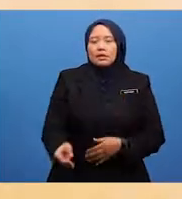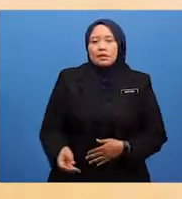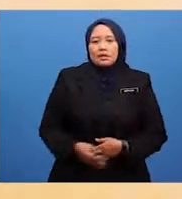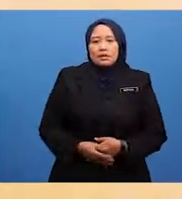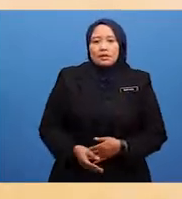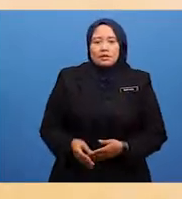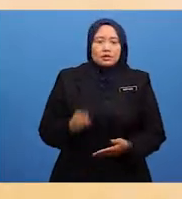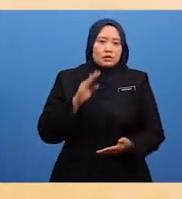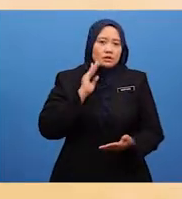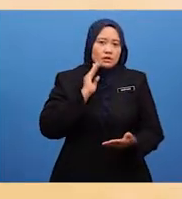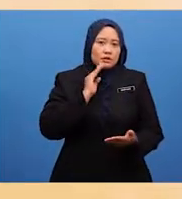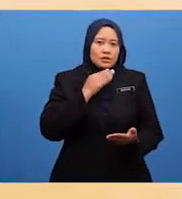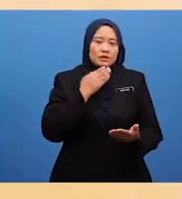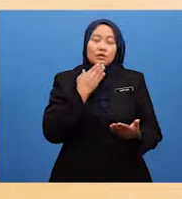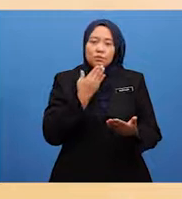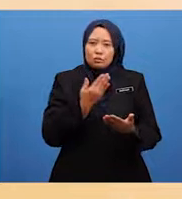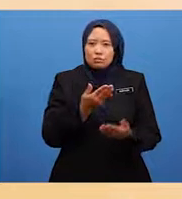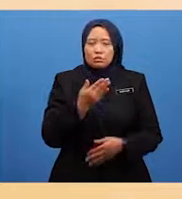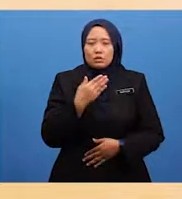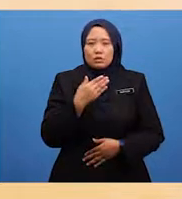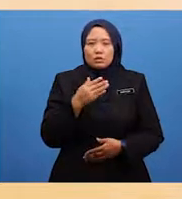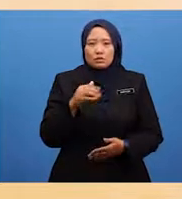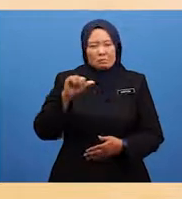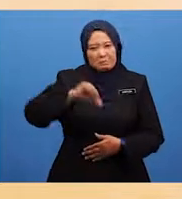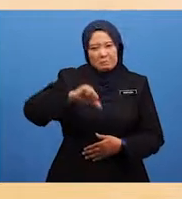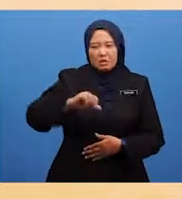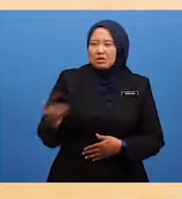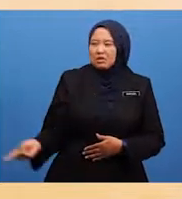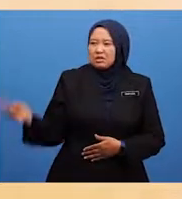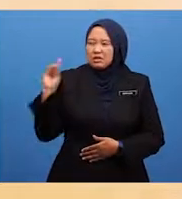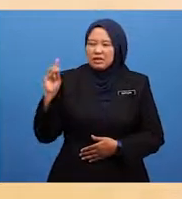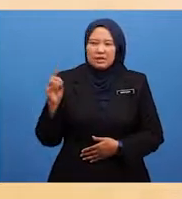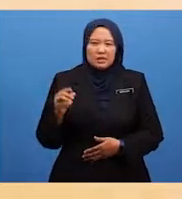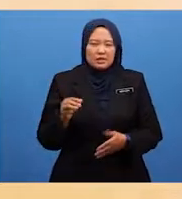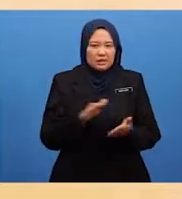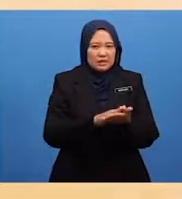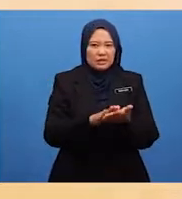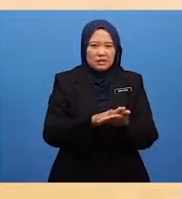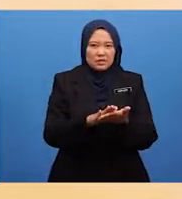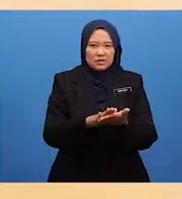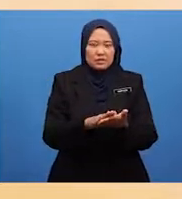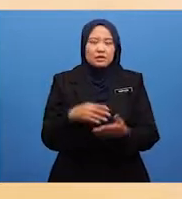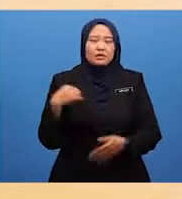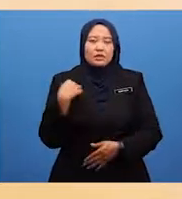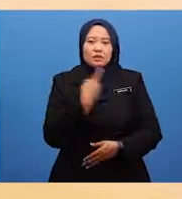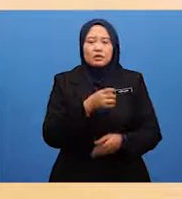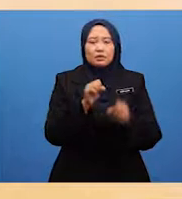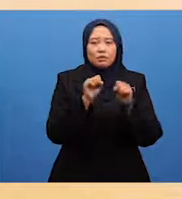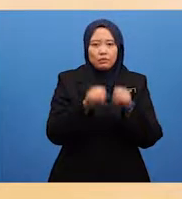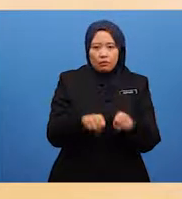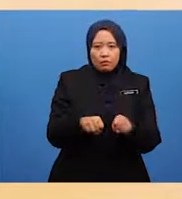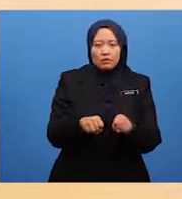boleh mengurangkan daya geseran jika ia berlebihan. Dan kita juga